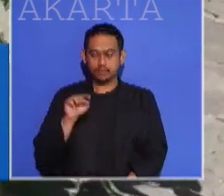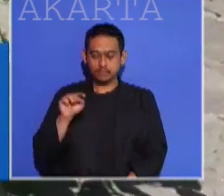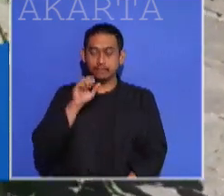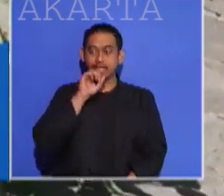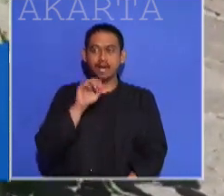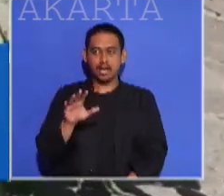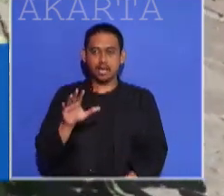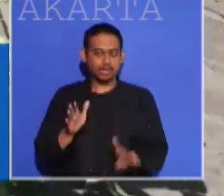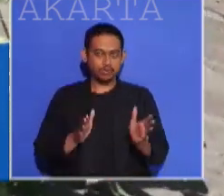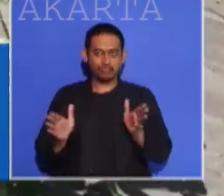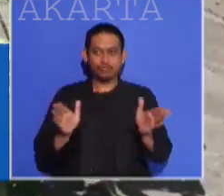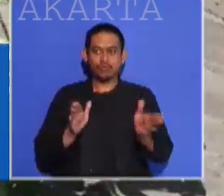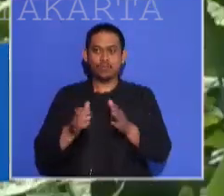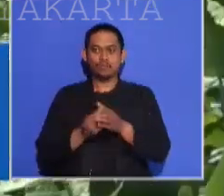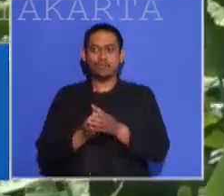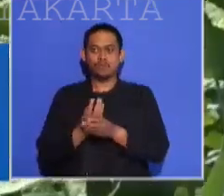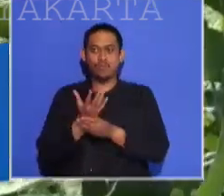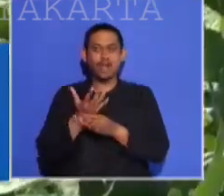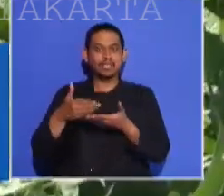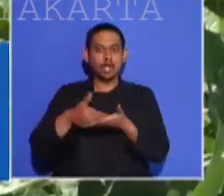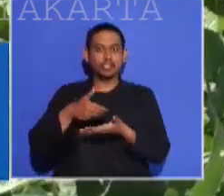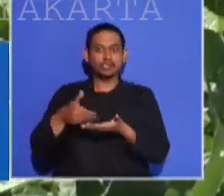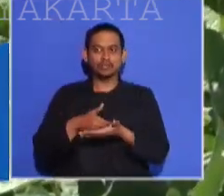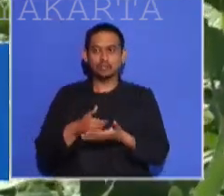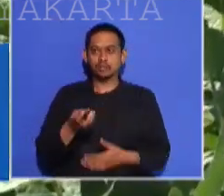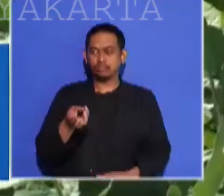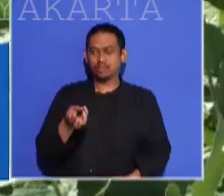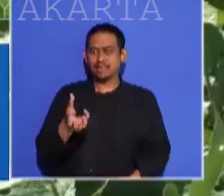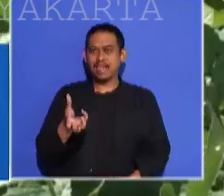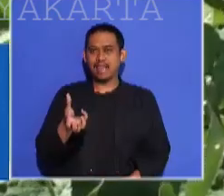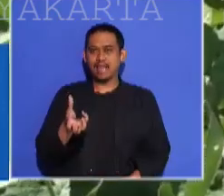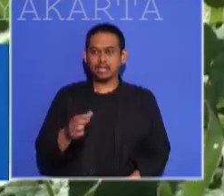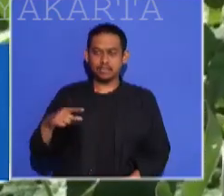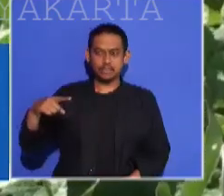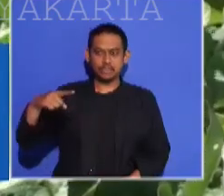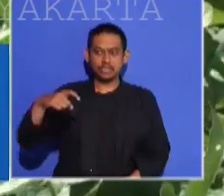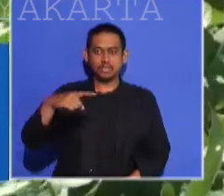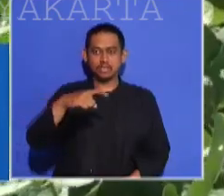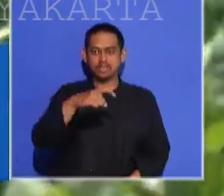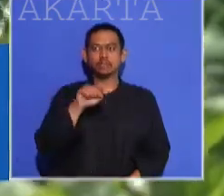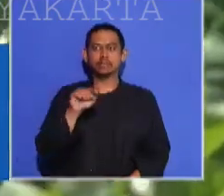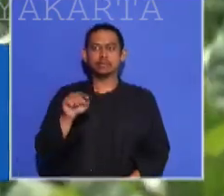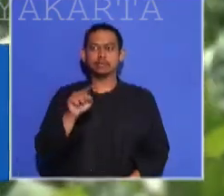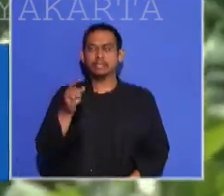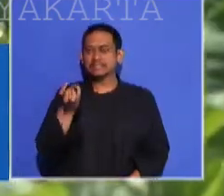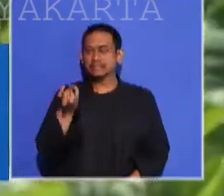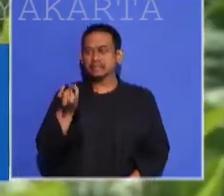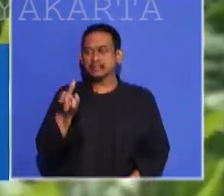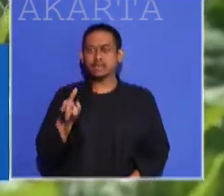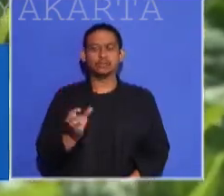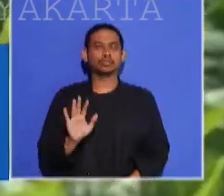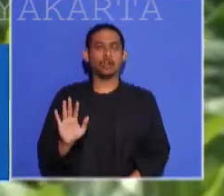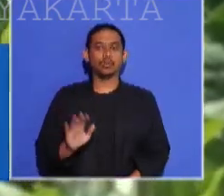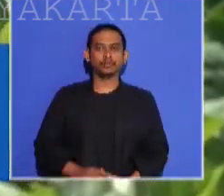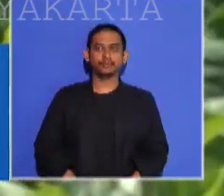ngrimat bayung menika gampil sanget. Setunggaling omo ingkang rebasa inggih uler menika kemawon boten kathah. Kangge ngawikani